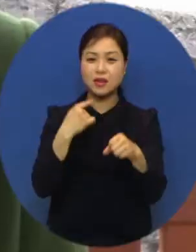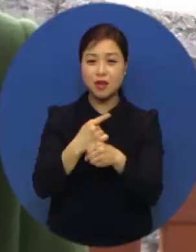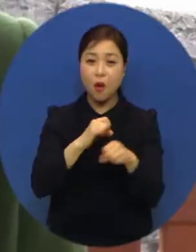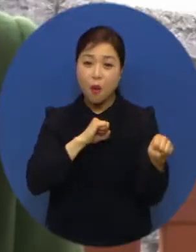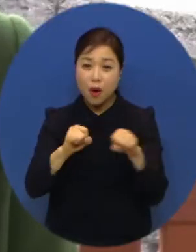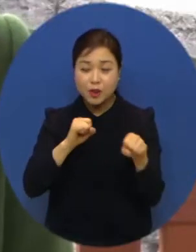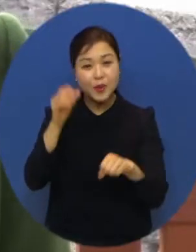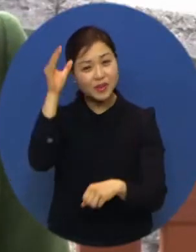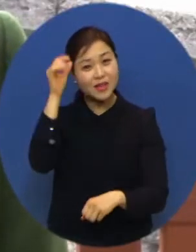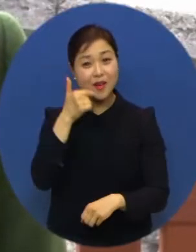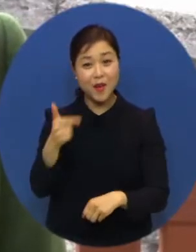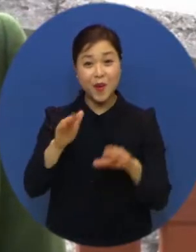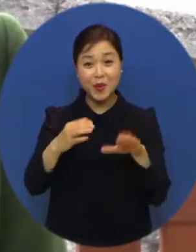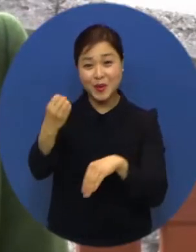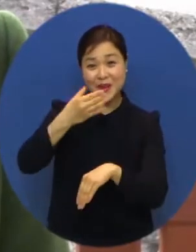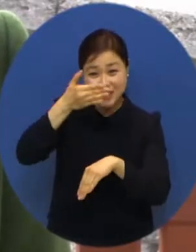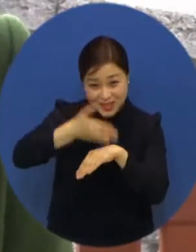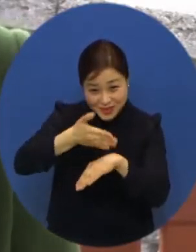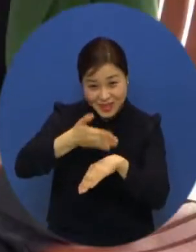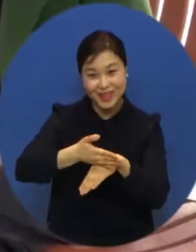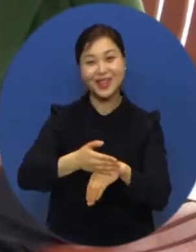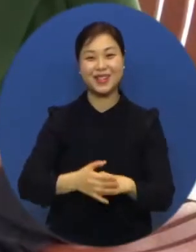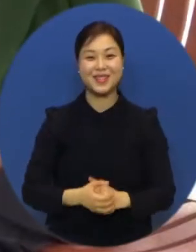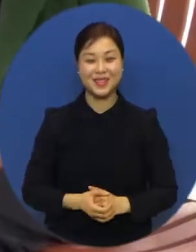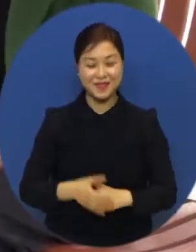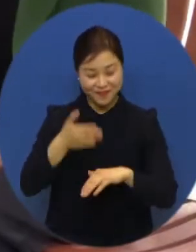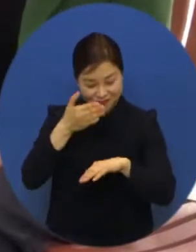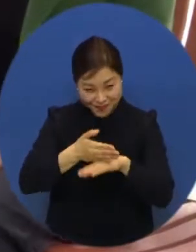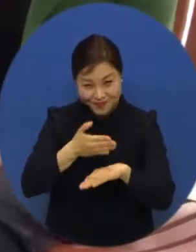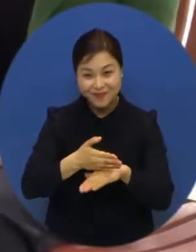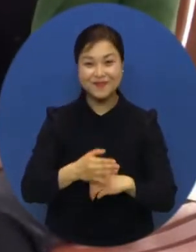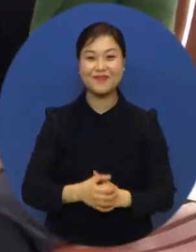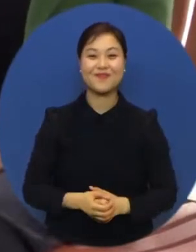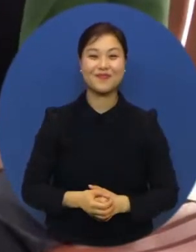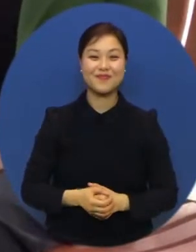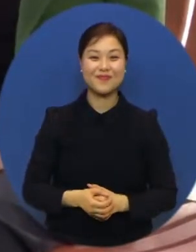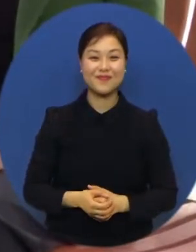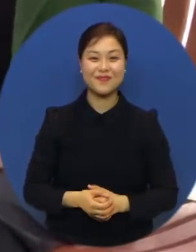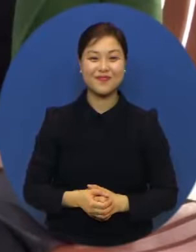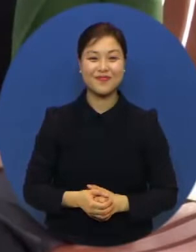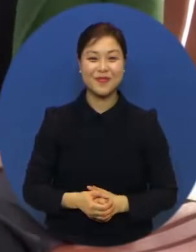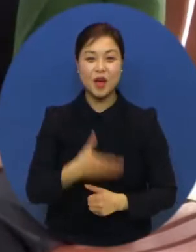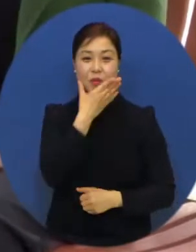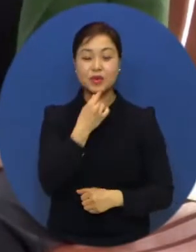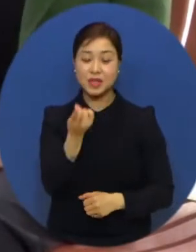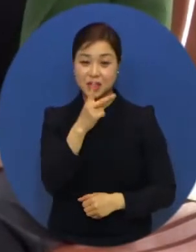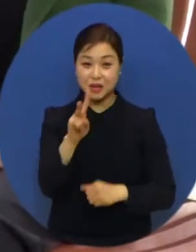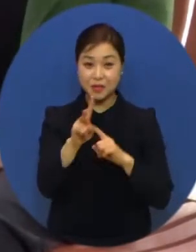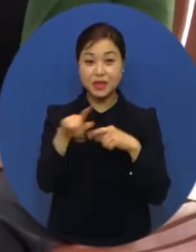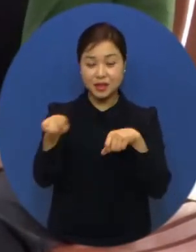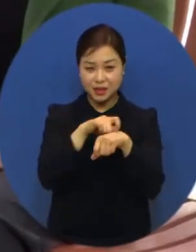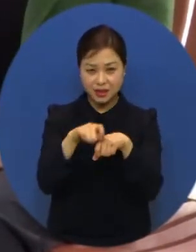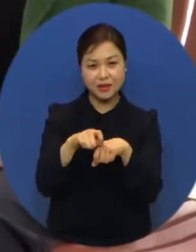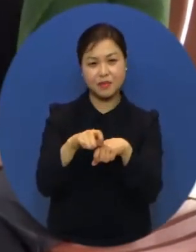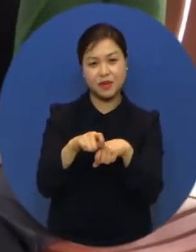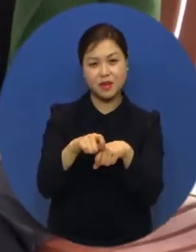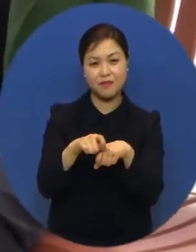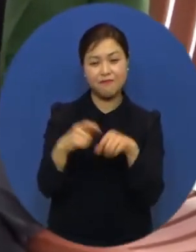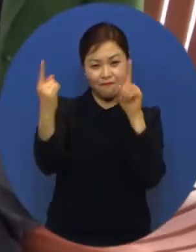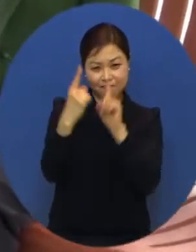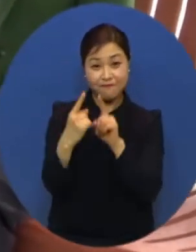됩니다. 오늘 말씀 잘 들었습니다. 감사합니다. 네, 감사합니다. 네, 복지TV 특집 대담 오늘